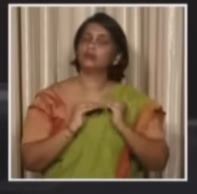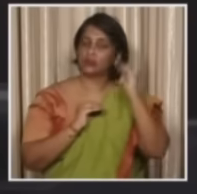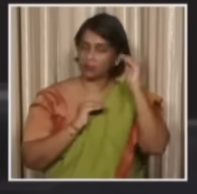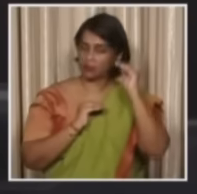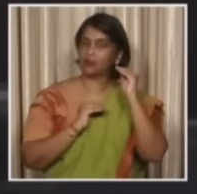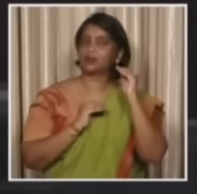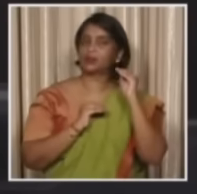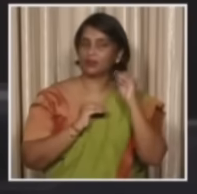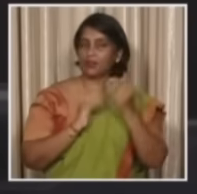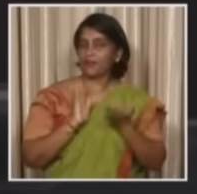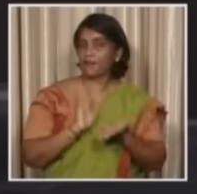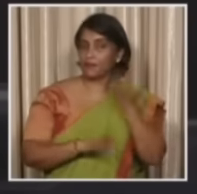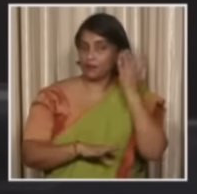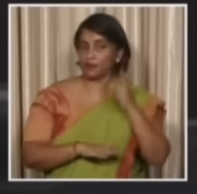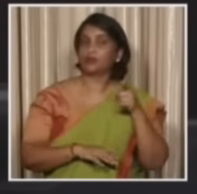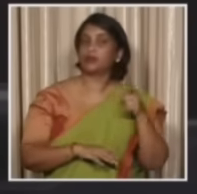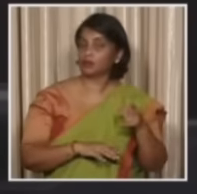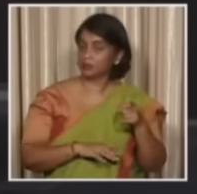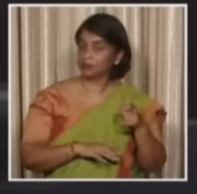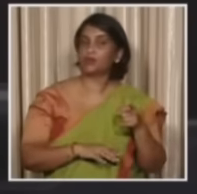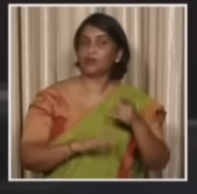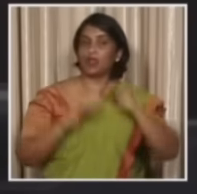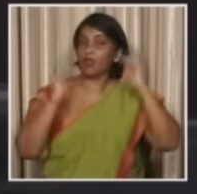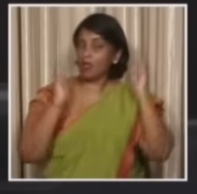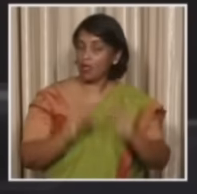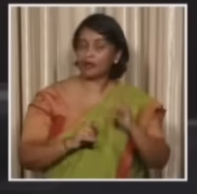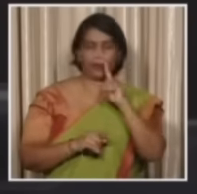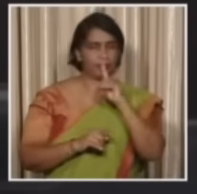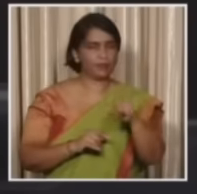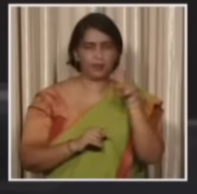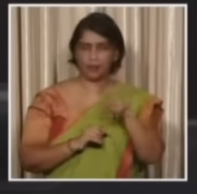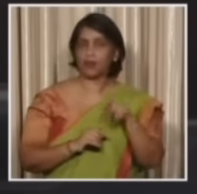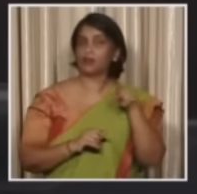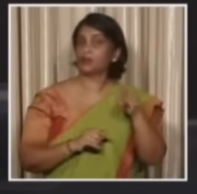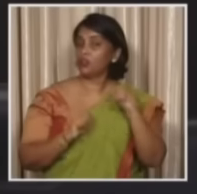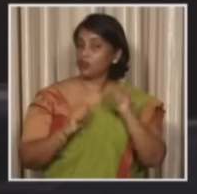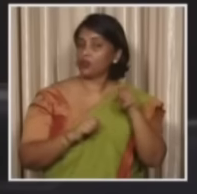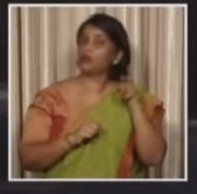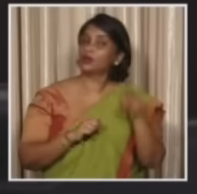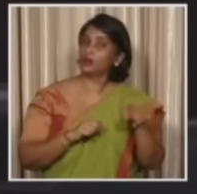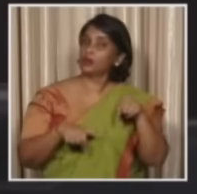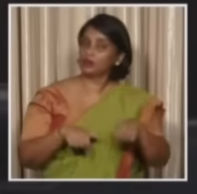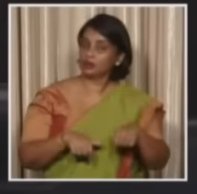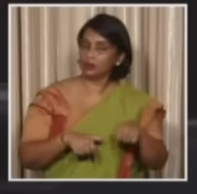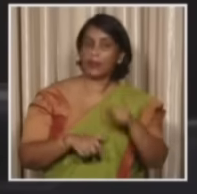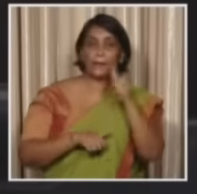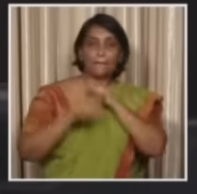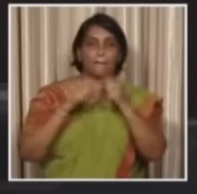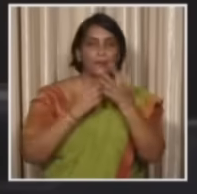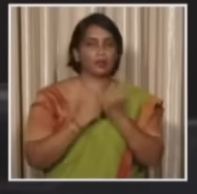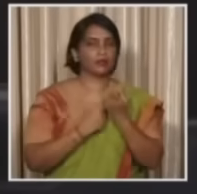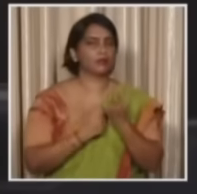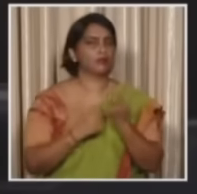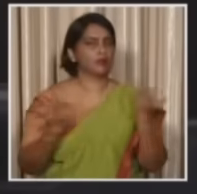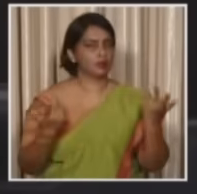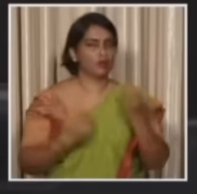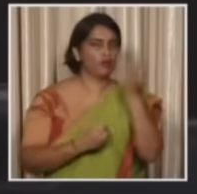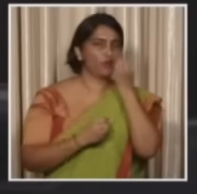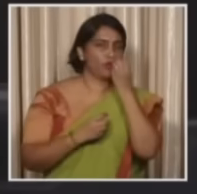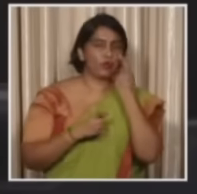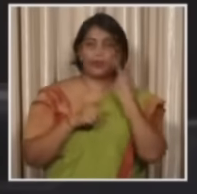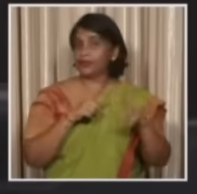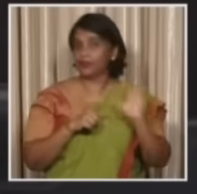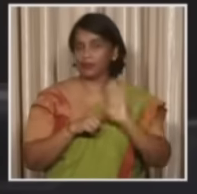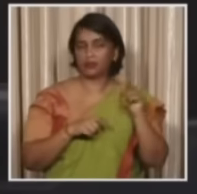නගන් වැඩි කරන්න. මේක අඩු කරලා තියෙන එක වැරදි. මොකද ඒ අයට අද බෙහෙත් ටික ගන්න සල්ලි නැහැ. කන්න බොන්න විතරක්